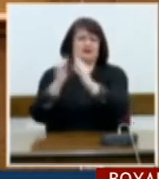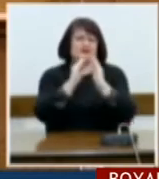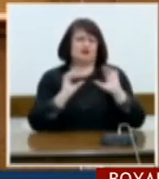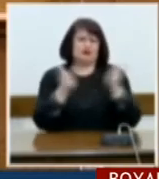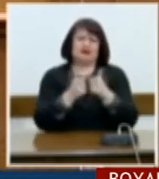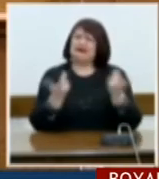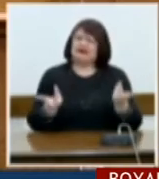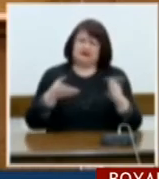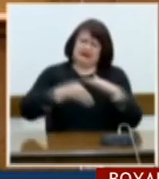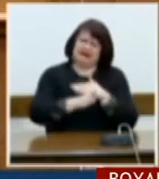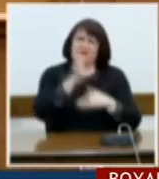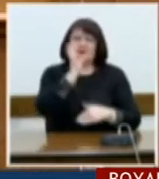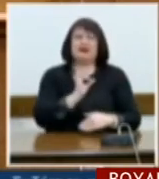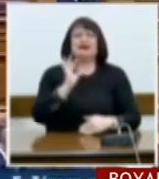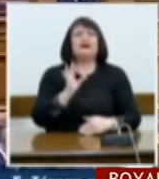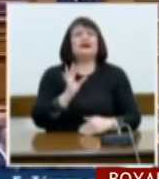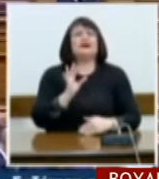πραγματική εικόνα της ελληνικής οικονομίας.